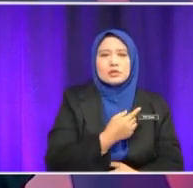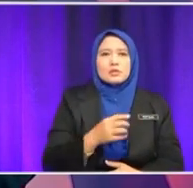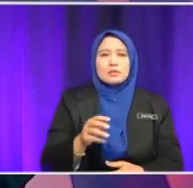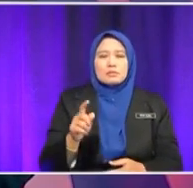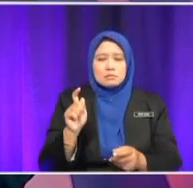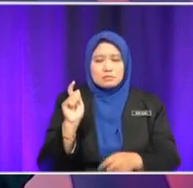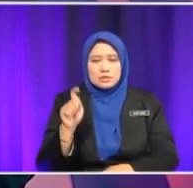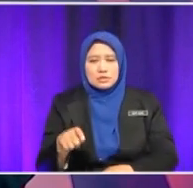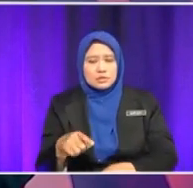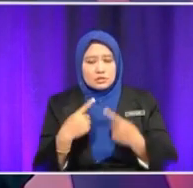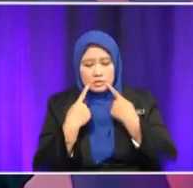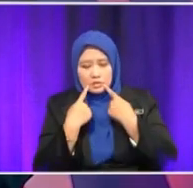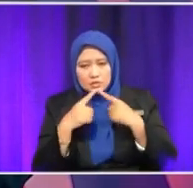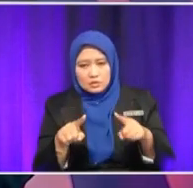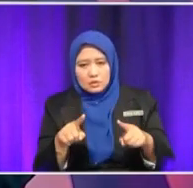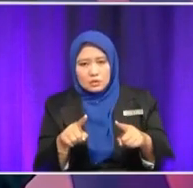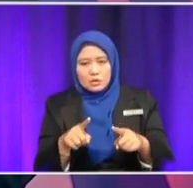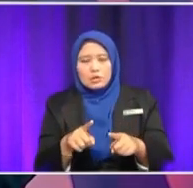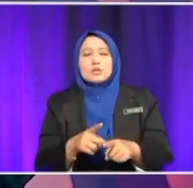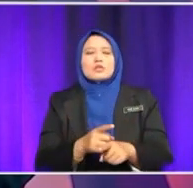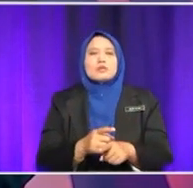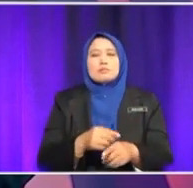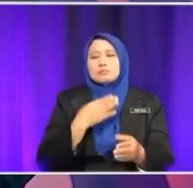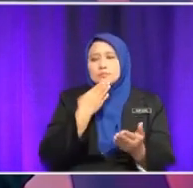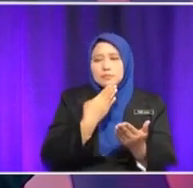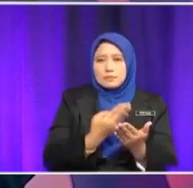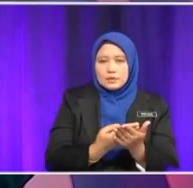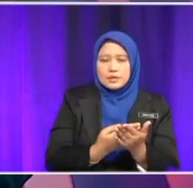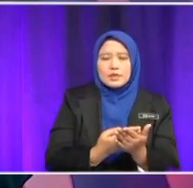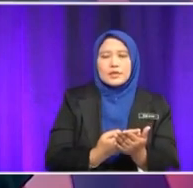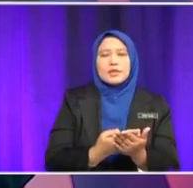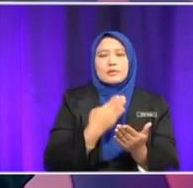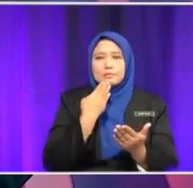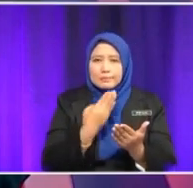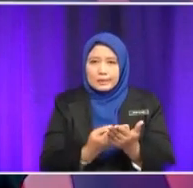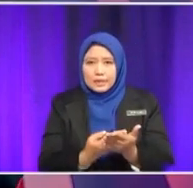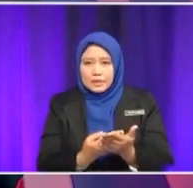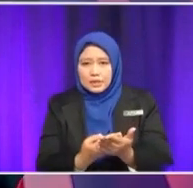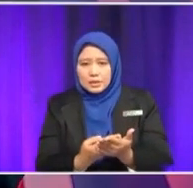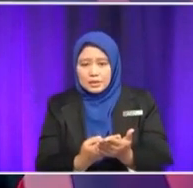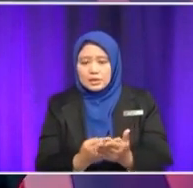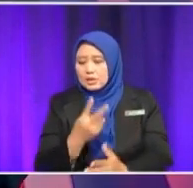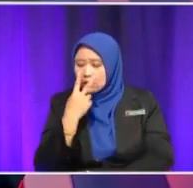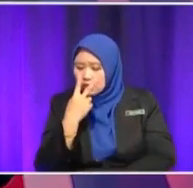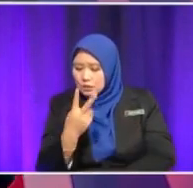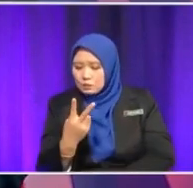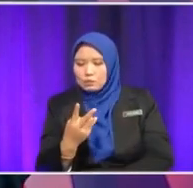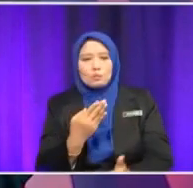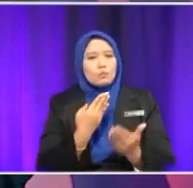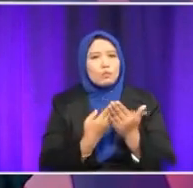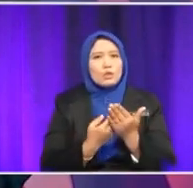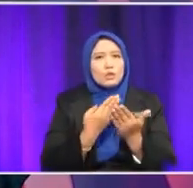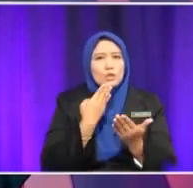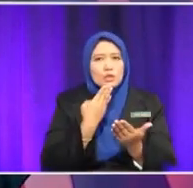jawab dengan betul dan juga teliti jangan main-mainlah jawab ini adalah penentuan untuk kamu ke aliran